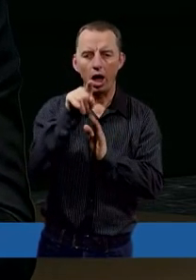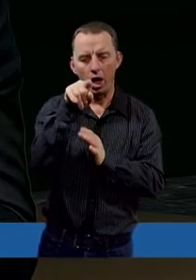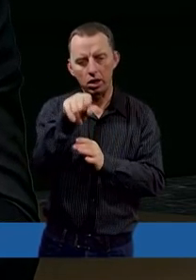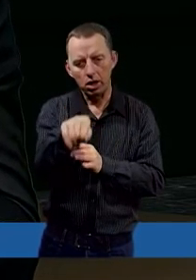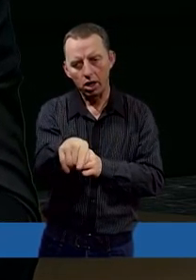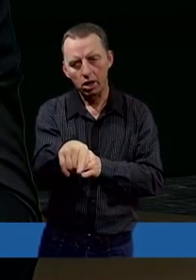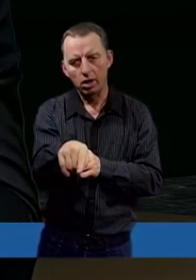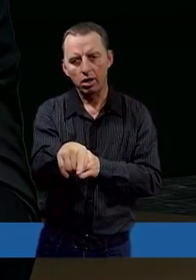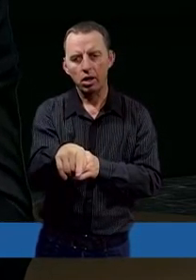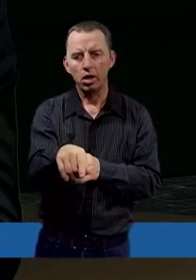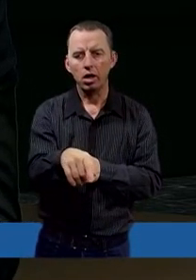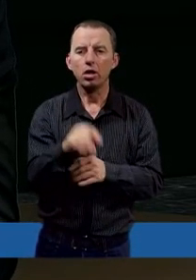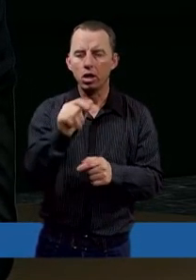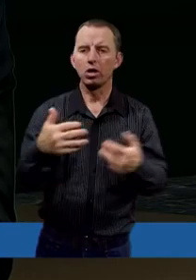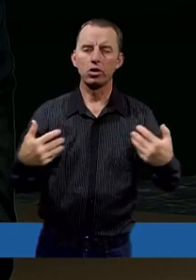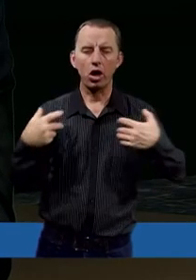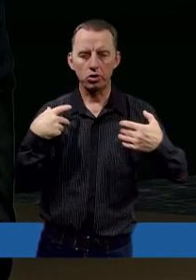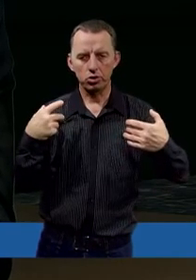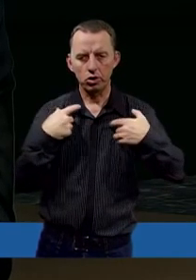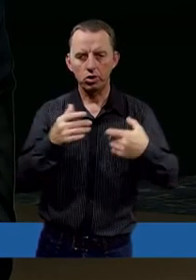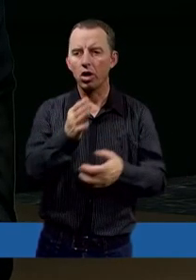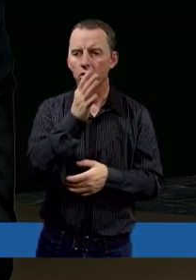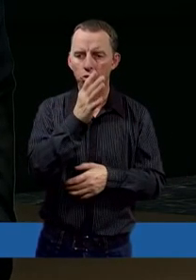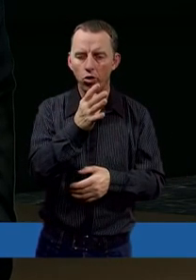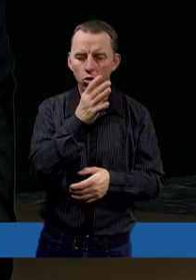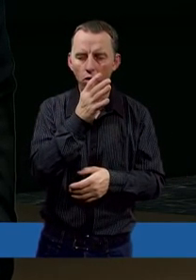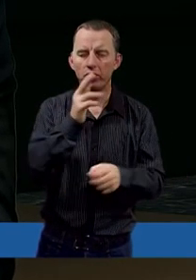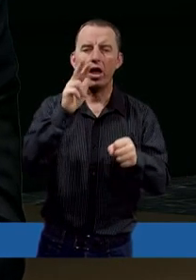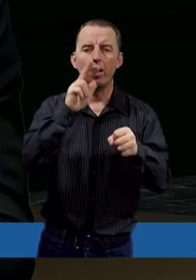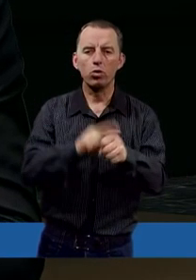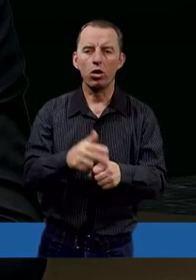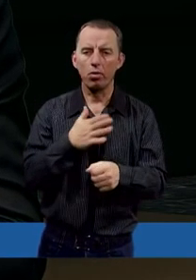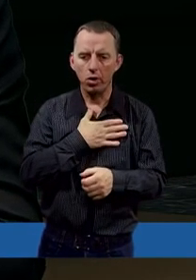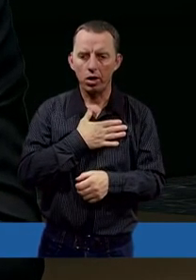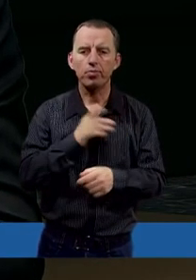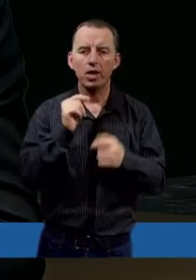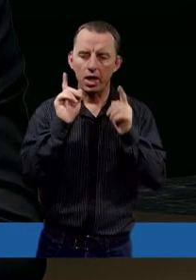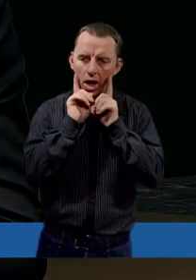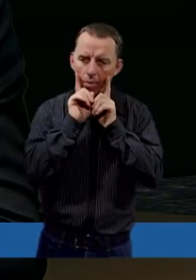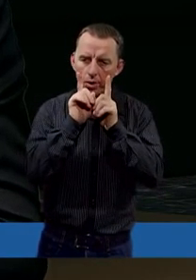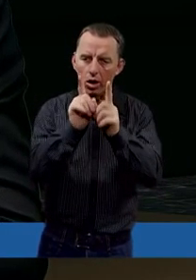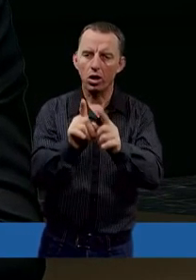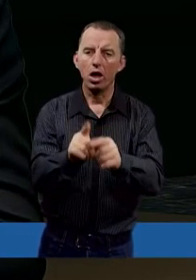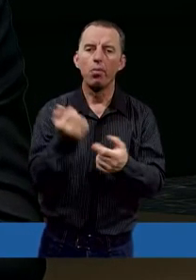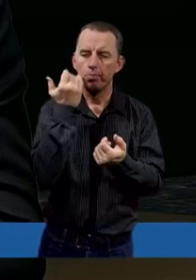właśnie ten syntetyczny pogląd na życie, żydowski syntetyczny pogląd na życie, był naprawdę